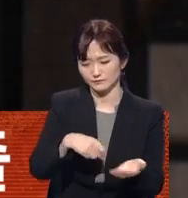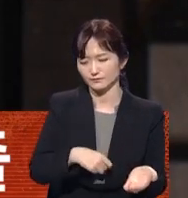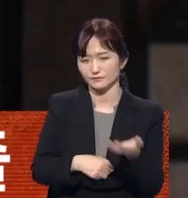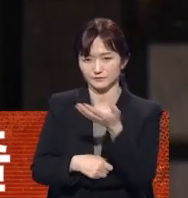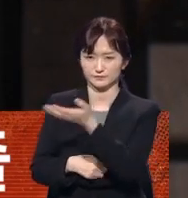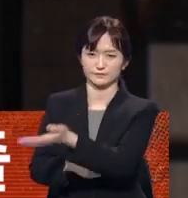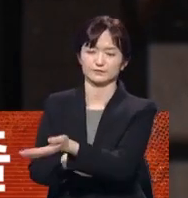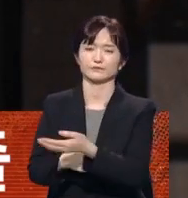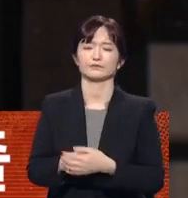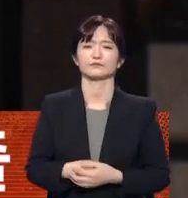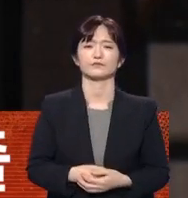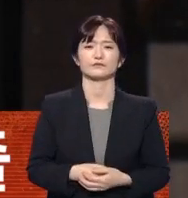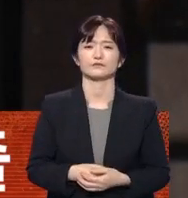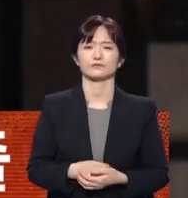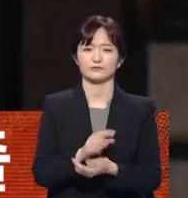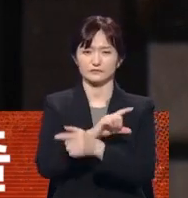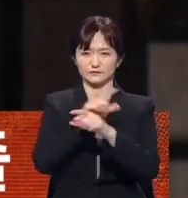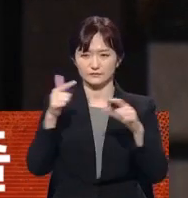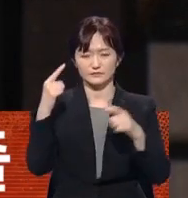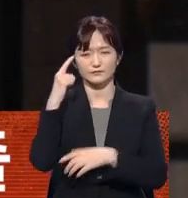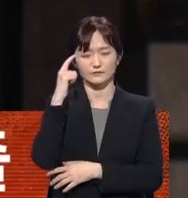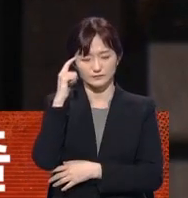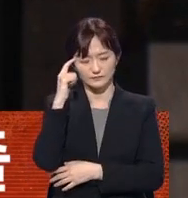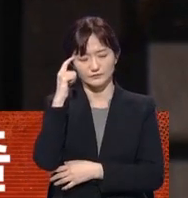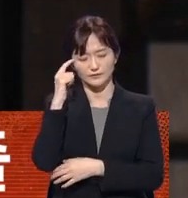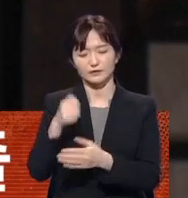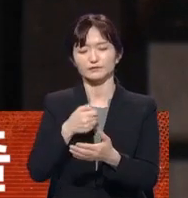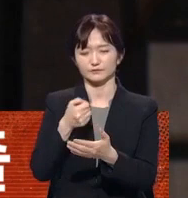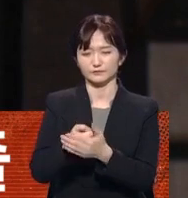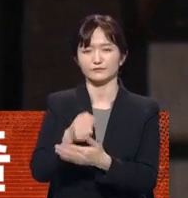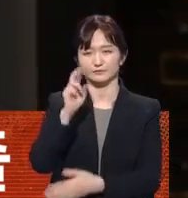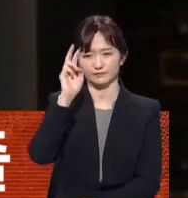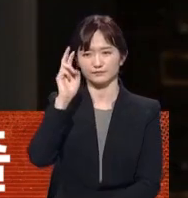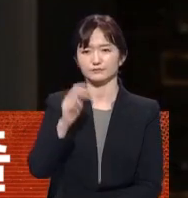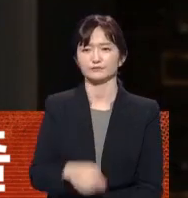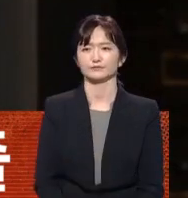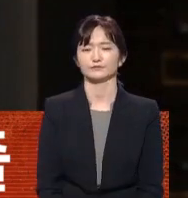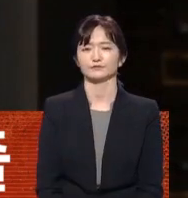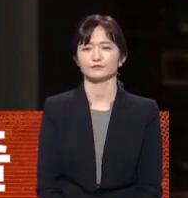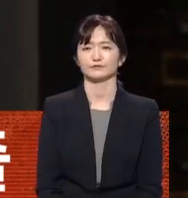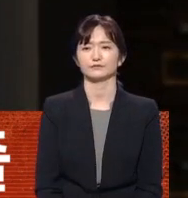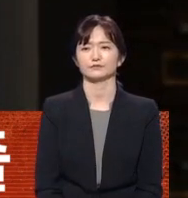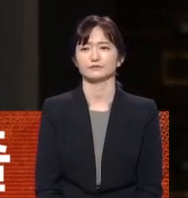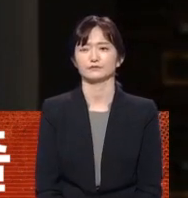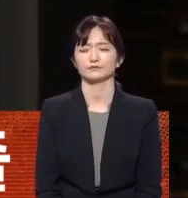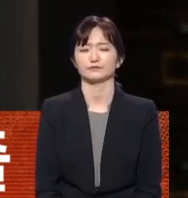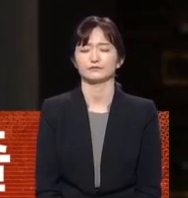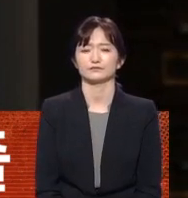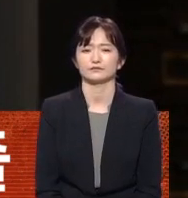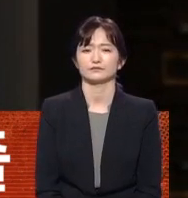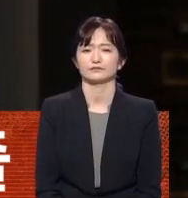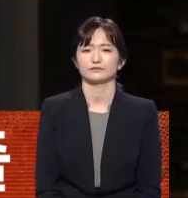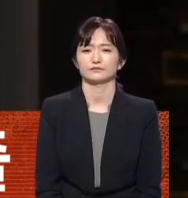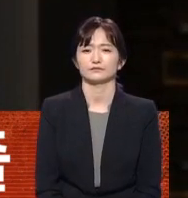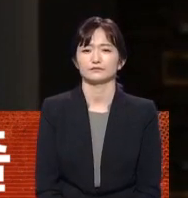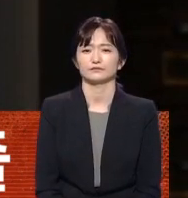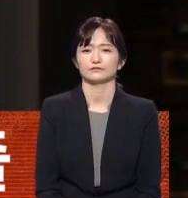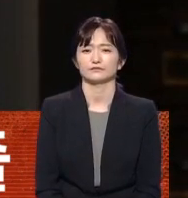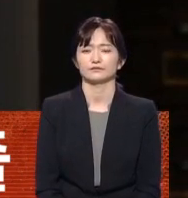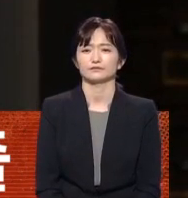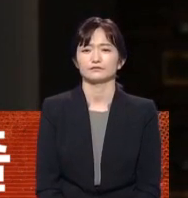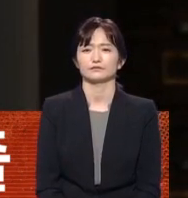뭐 재판부에서 여러 가지를 고려를 할 것으로 봅니다 아 그 탄원서 기어이 받아냈구만요 뭐 그렇지만